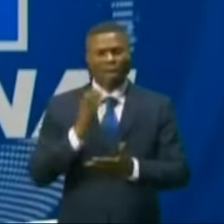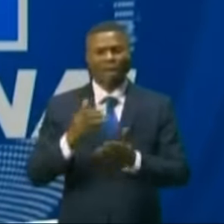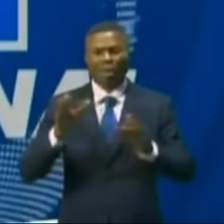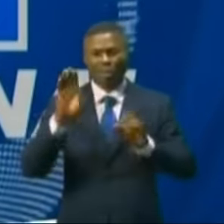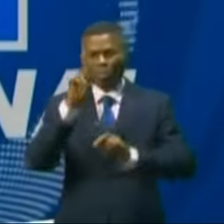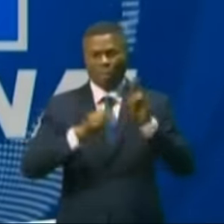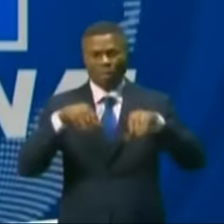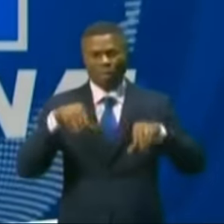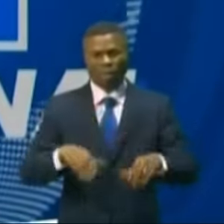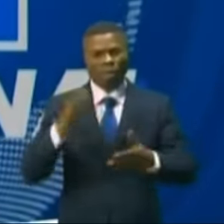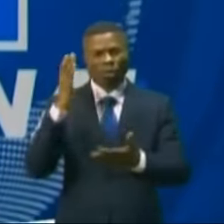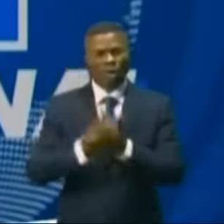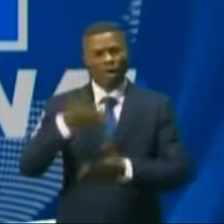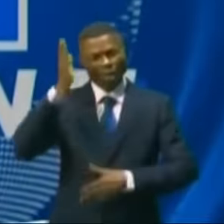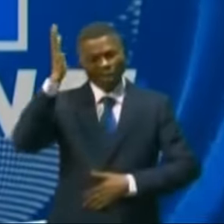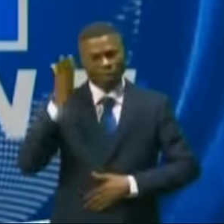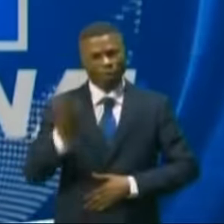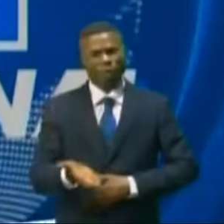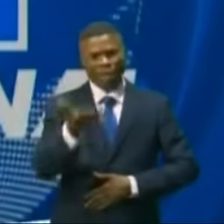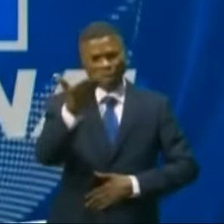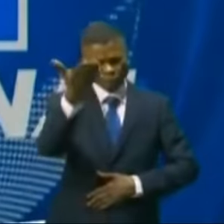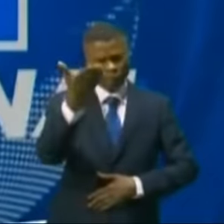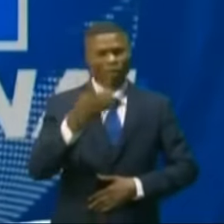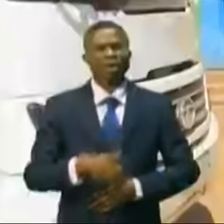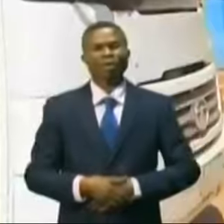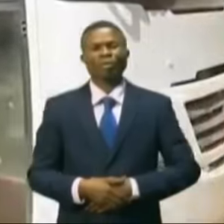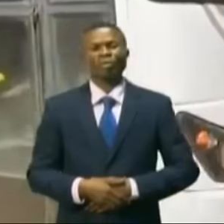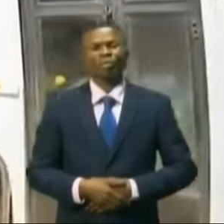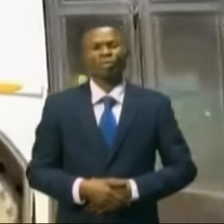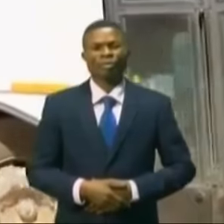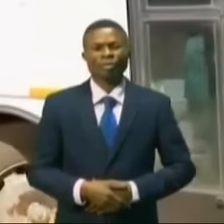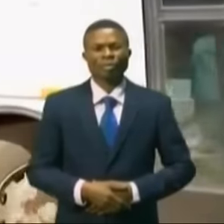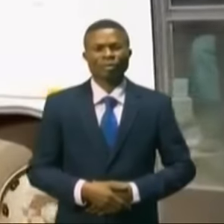Cédric Kenina nous décrit l'ambiance de départ.